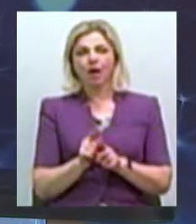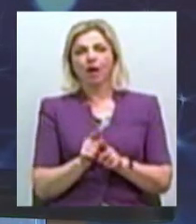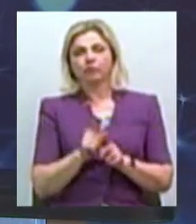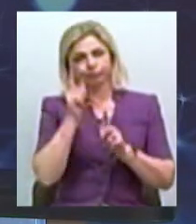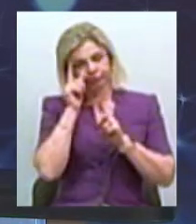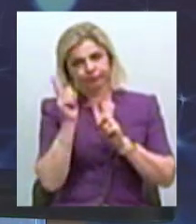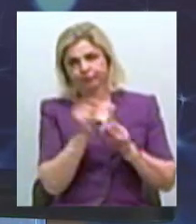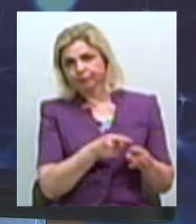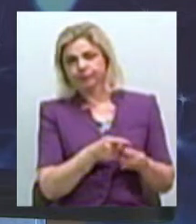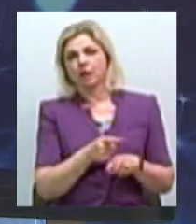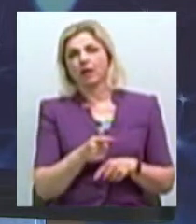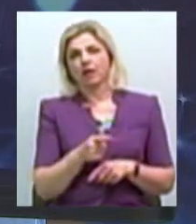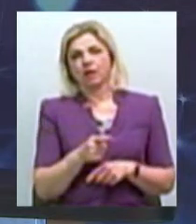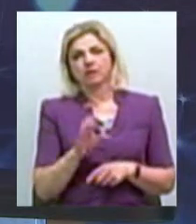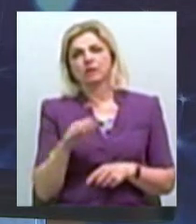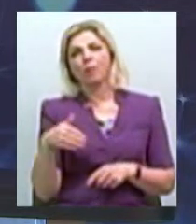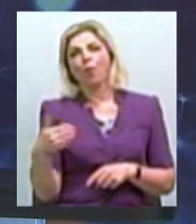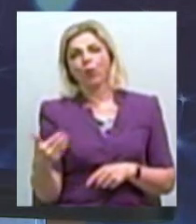призволяще з боку, ну,